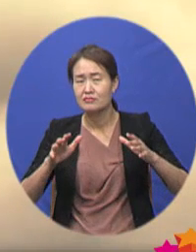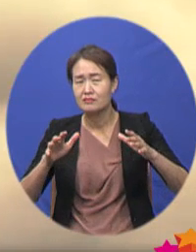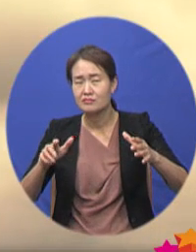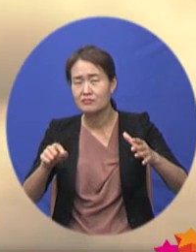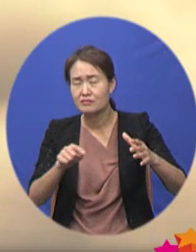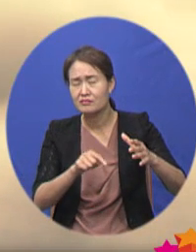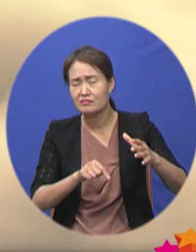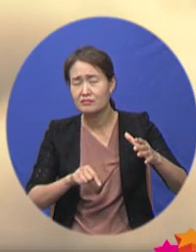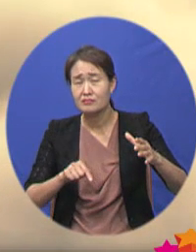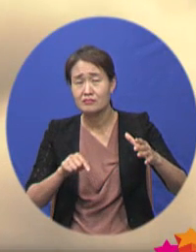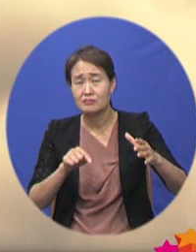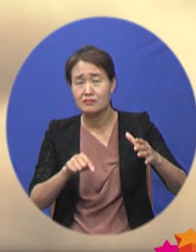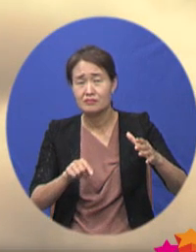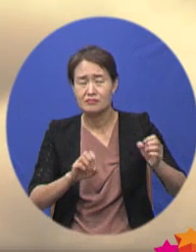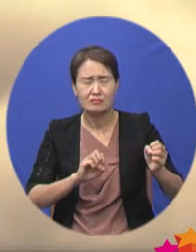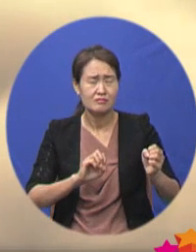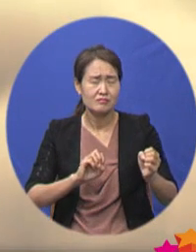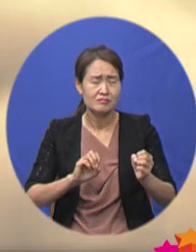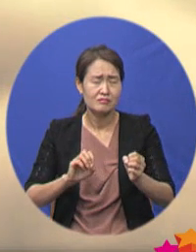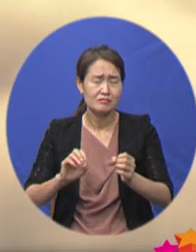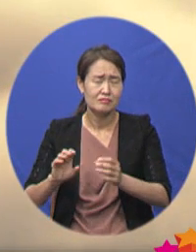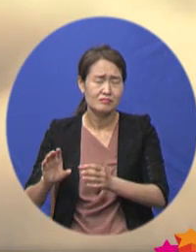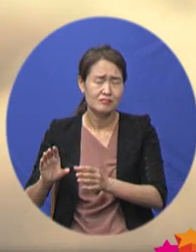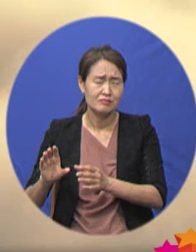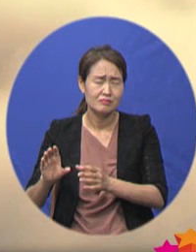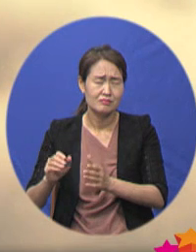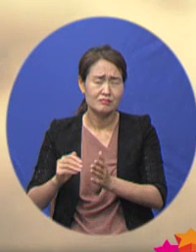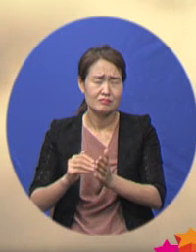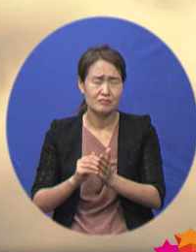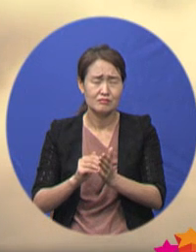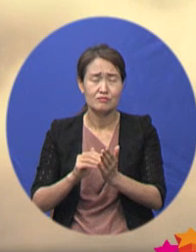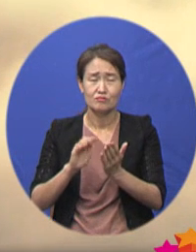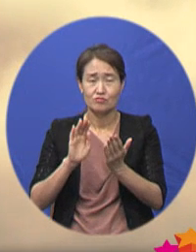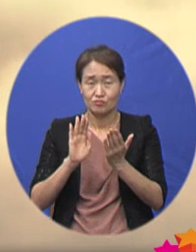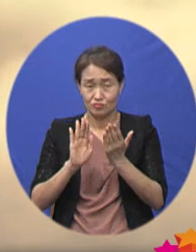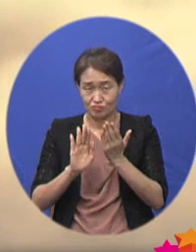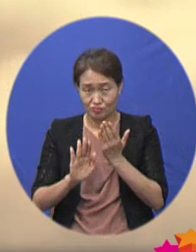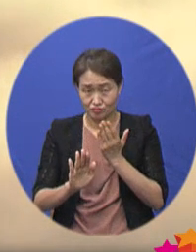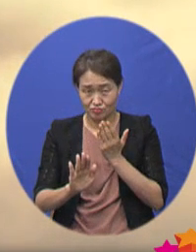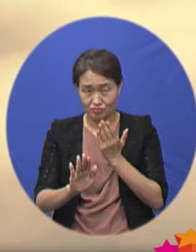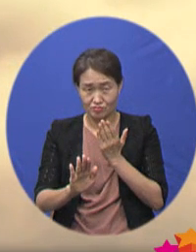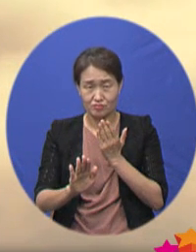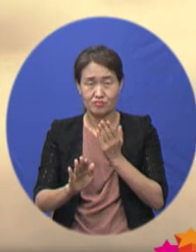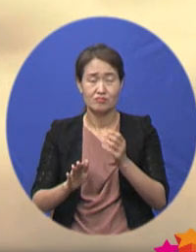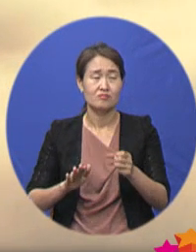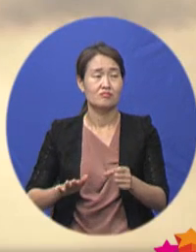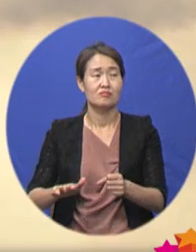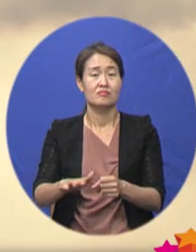세상에 버림받고